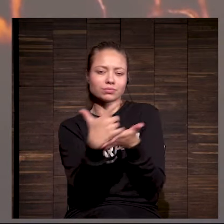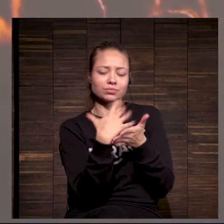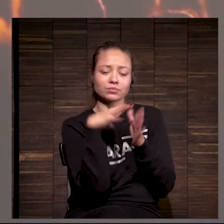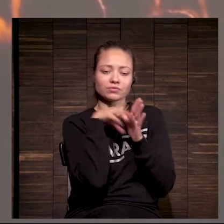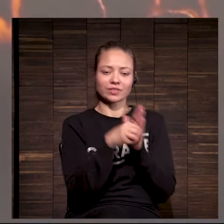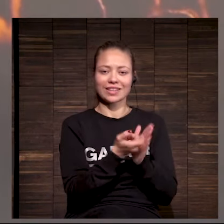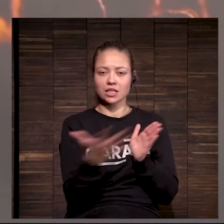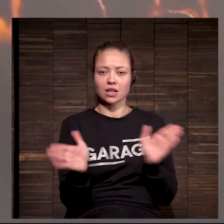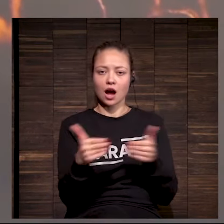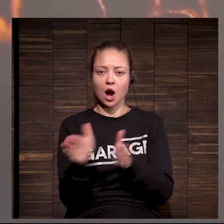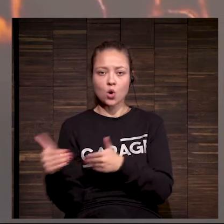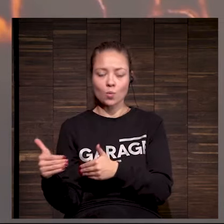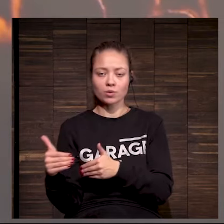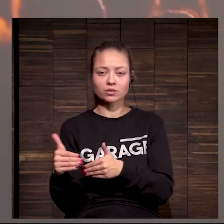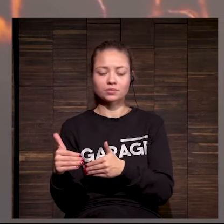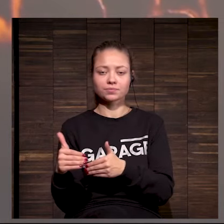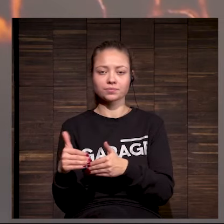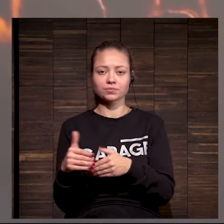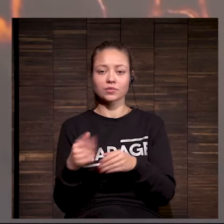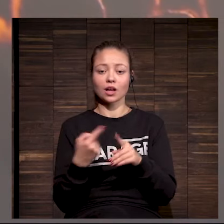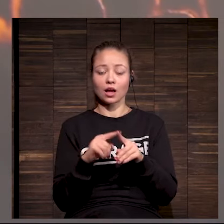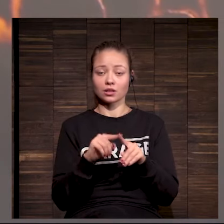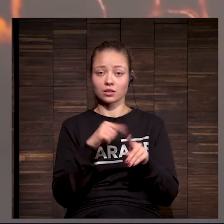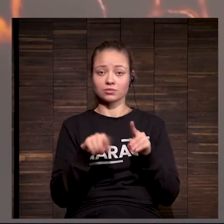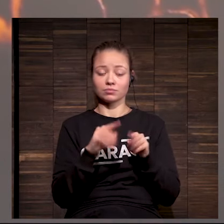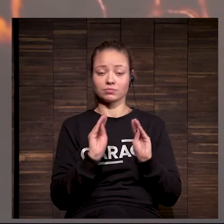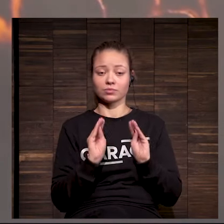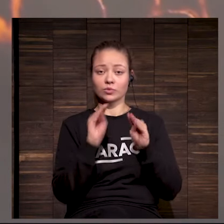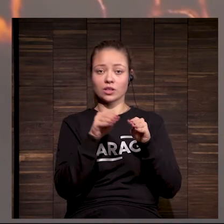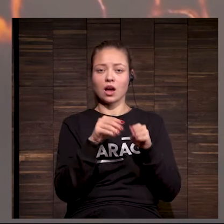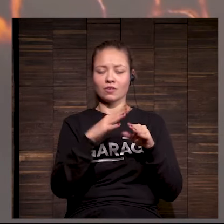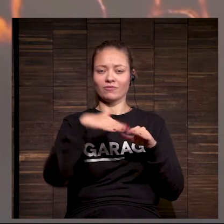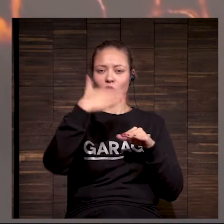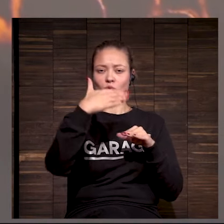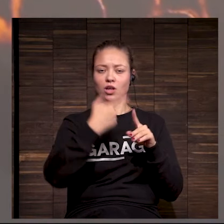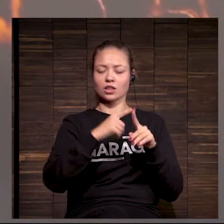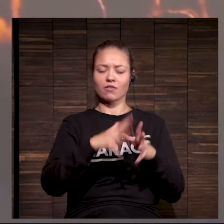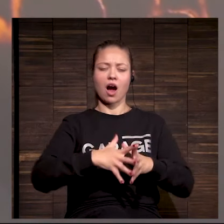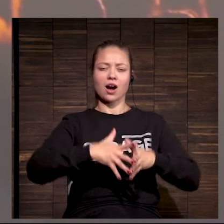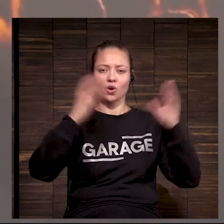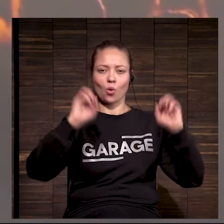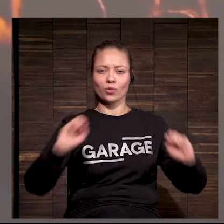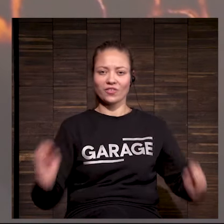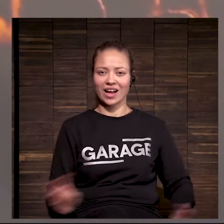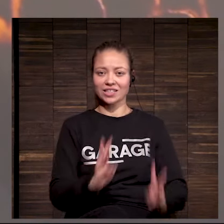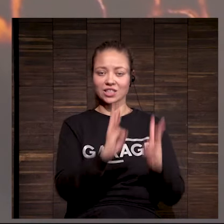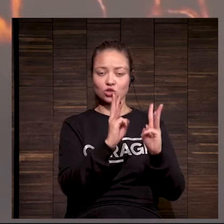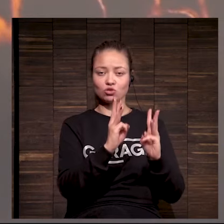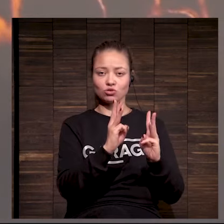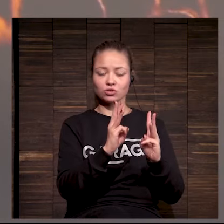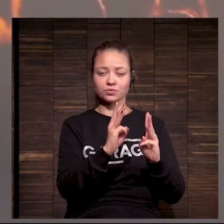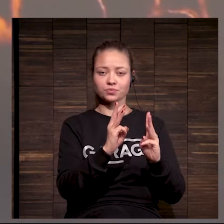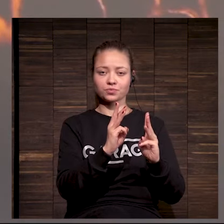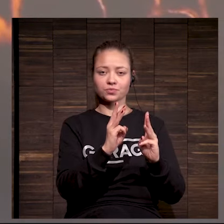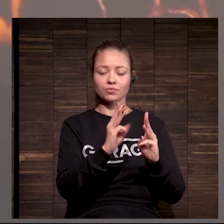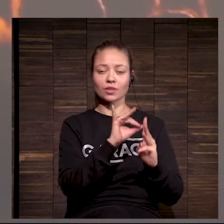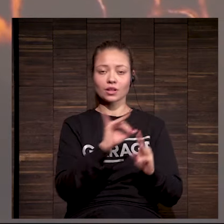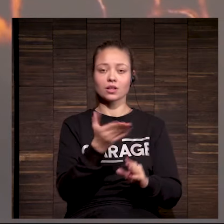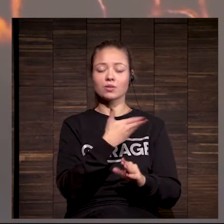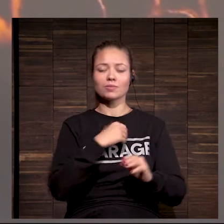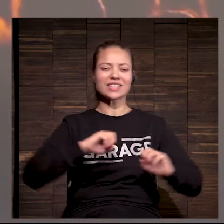поместили их на верхушку вот этого огромного кострище и мы